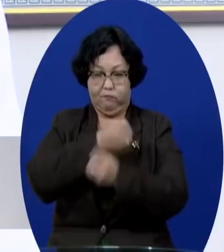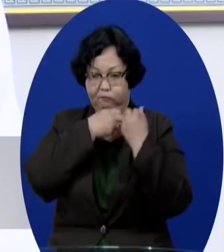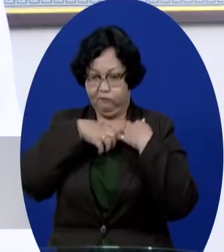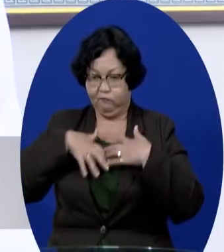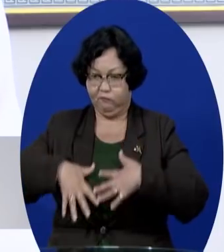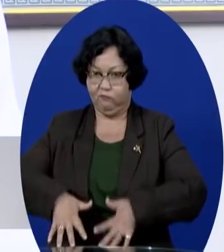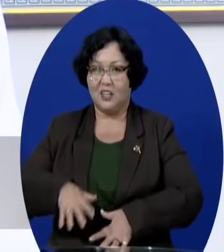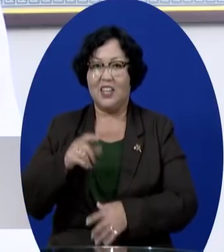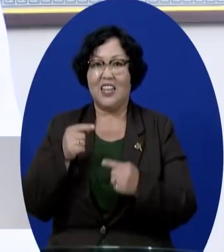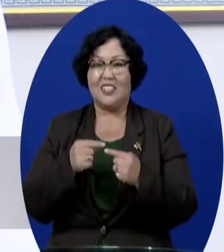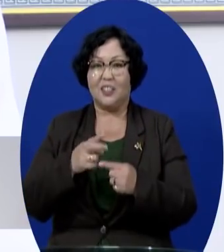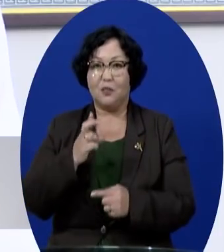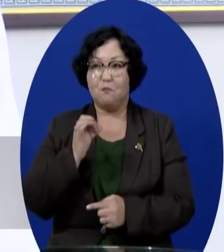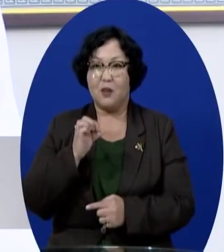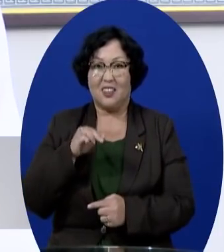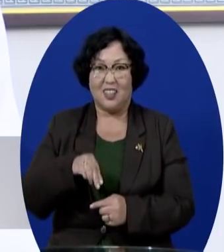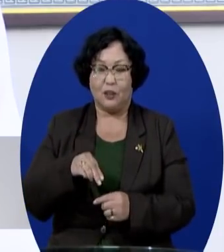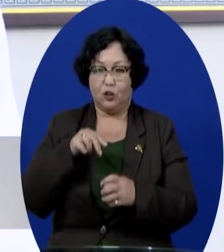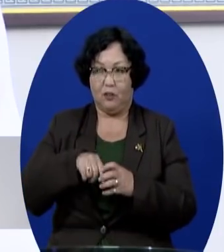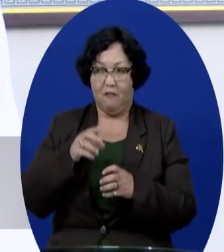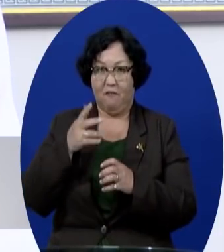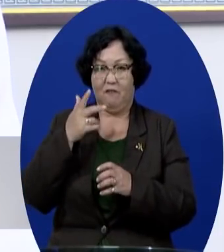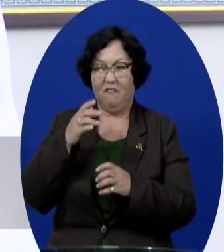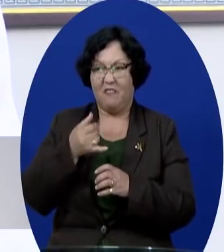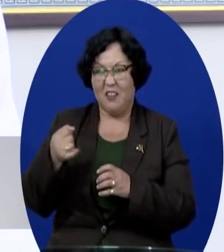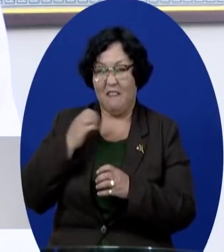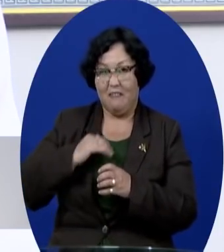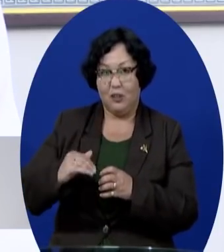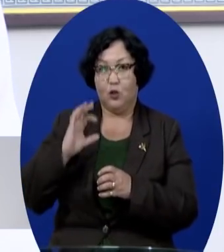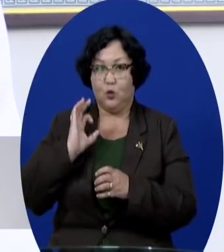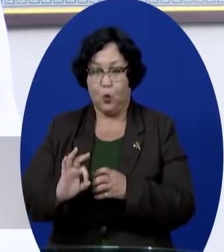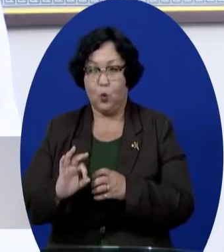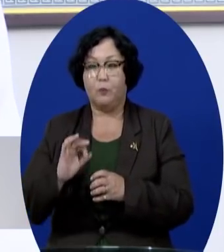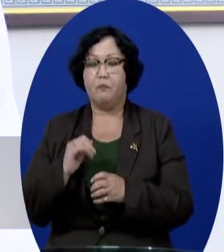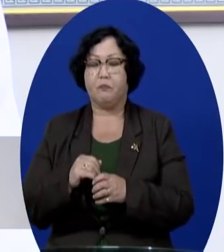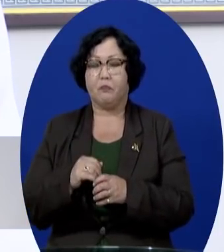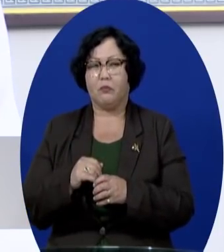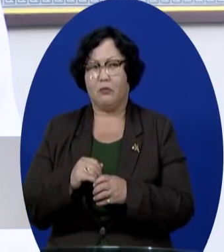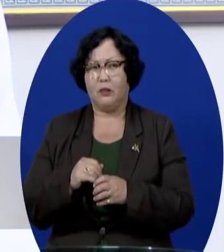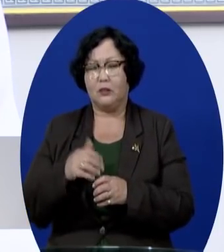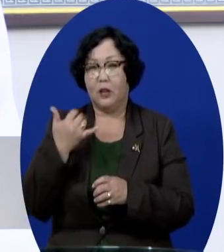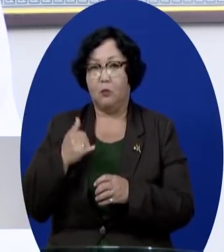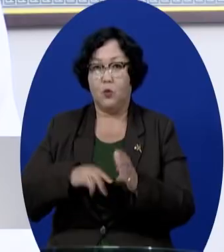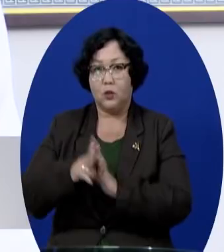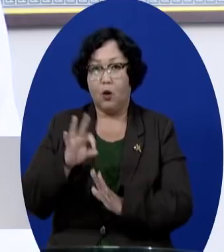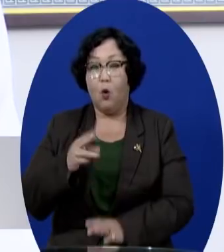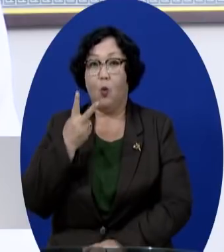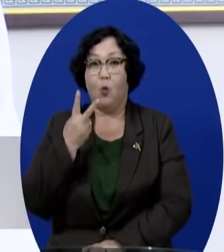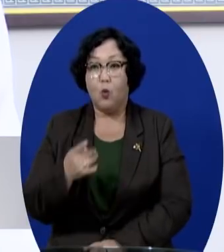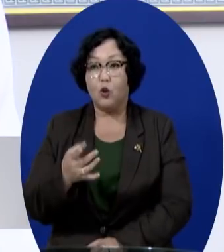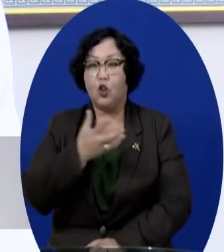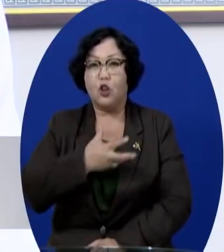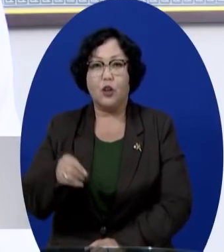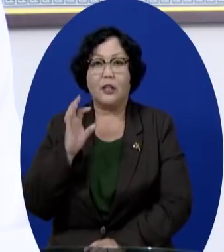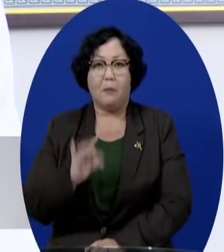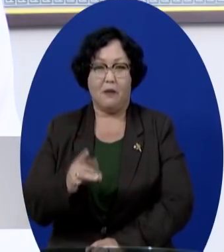А яагаад үүсэхгүй байна гэдэг дээр мэдээж олон шалтгаан байж байгаа. Вакцин болгон өөр өөр гисэн efficacy гэж ярьдаг үр нөлөө байж байгаа. Тэр үр